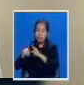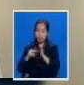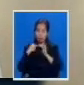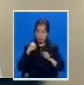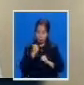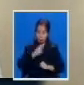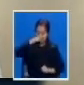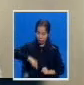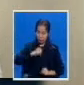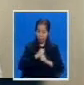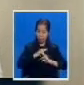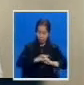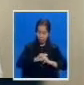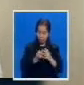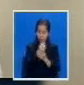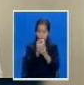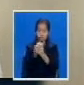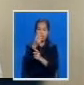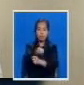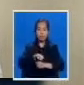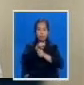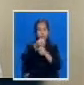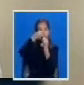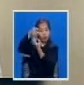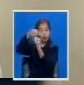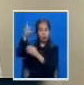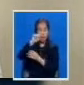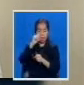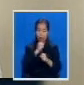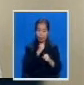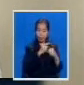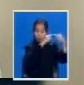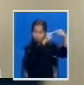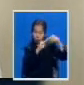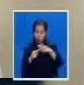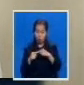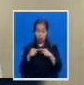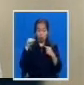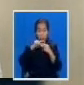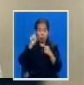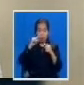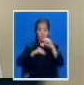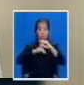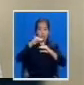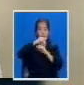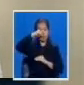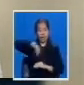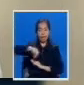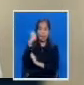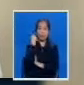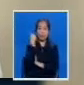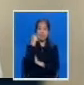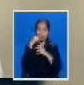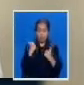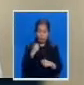ารและพลังงานทดแทนที่สำคัญโดยจะทำต่อเนื่องจากปฏิบัติการไทยเข้มแข็งซึ่งกำลังมีการลงทุนในเรื่องของแหล่